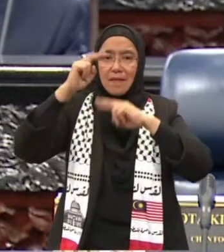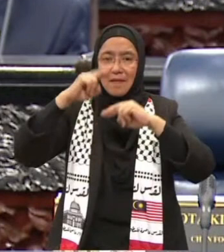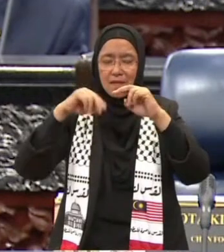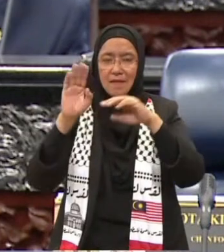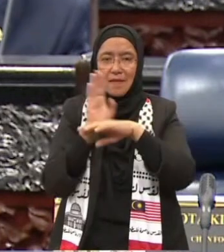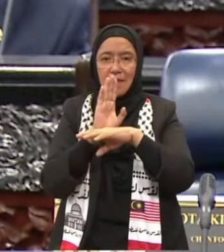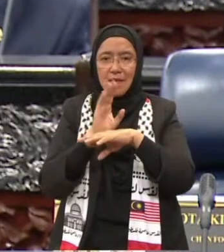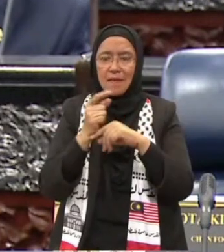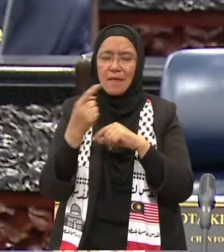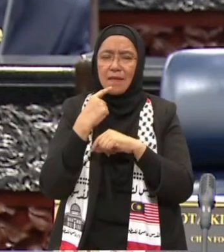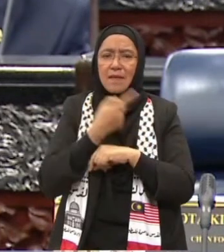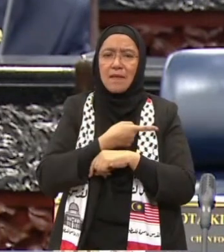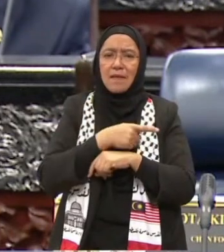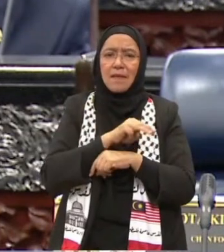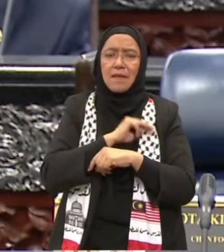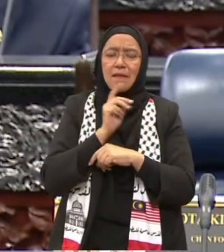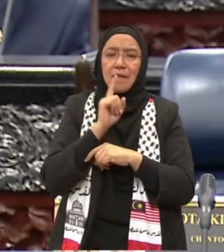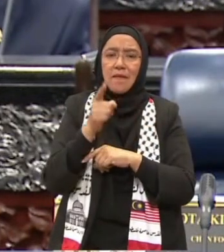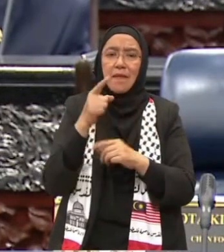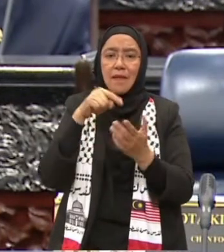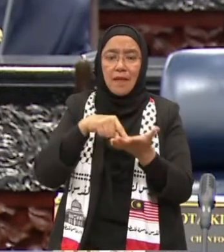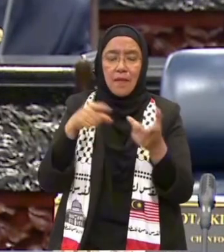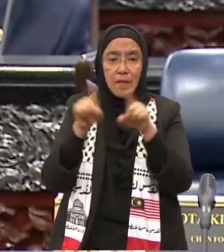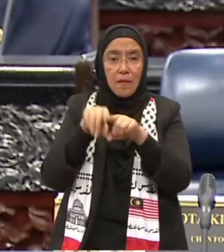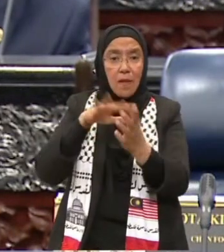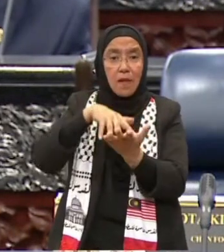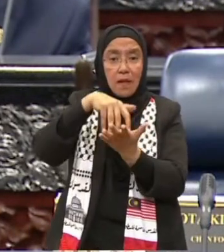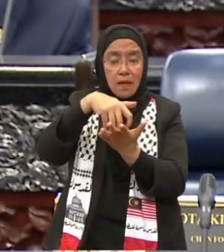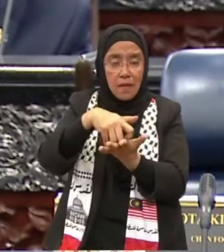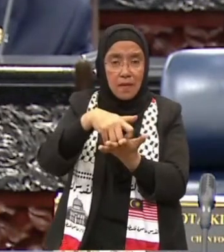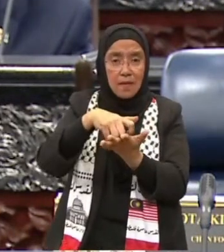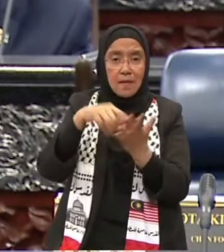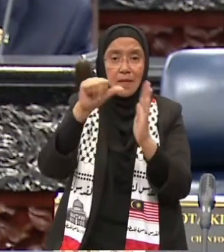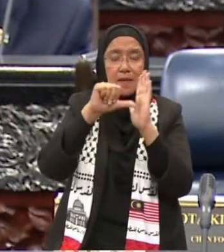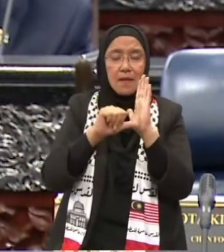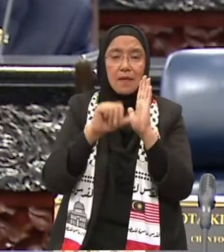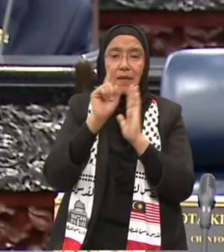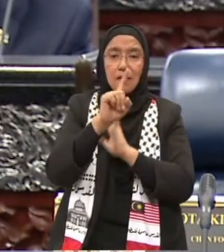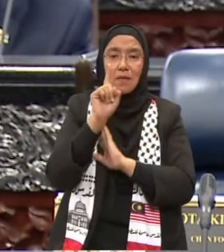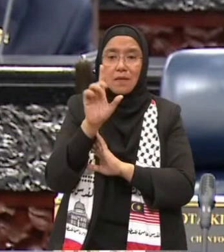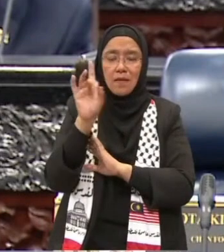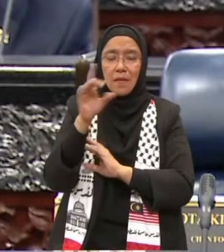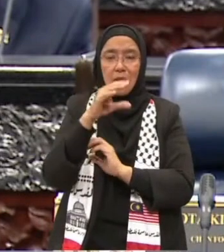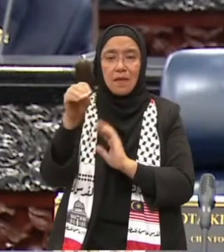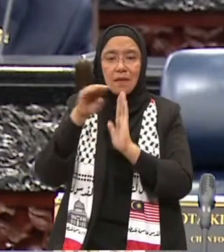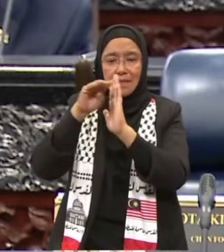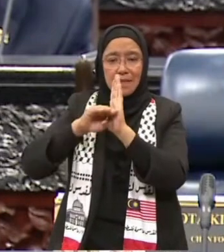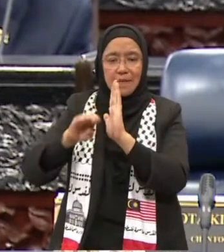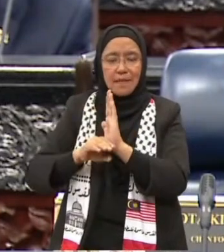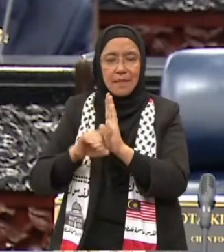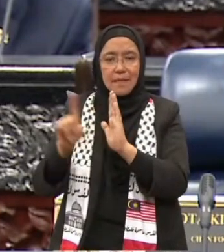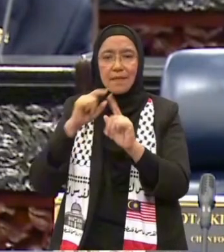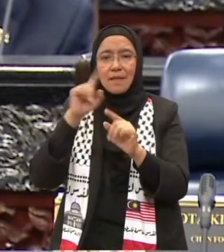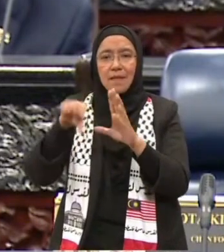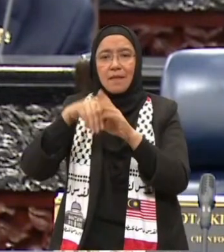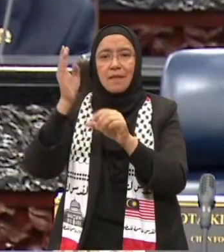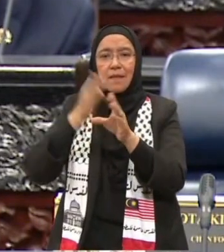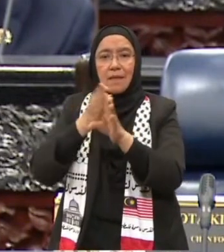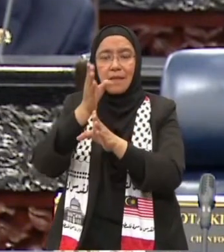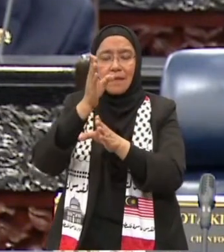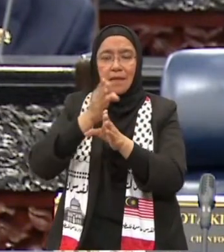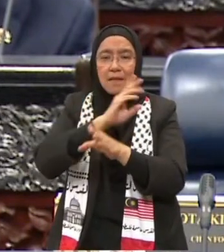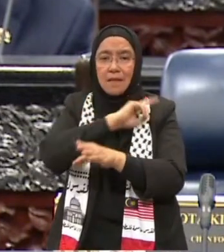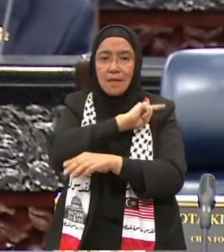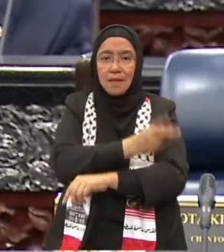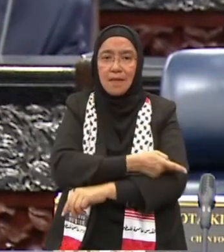oleh kelompongan dalam Akta 118 dan peraturan-peraturannya di luar bidang kuasa Akta